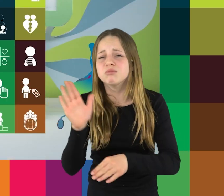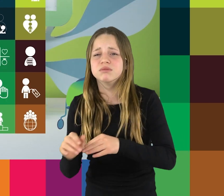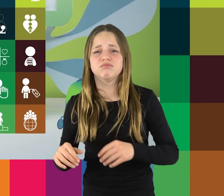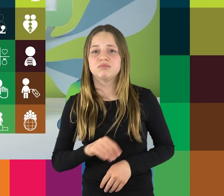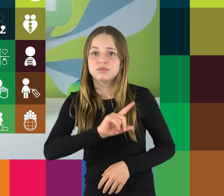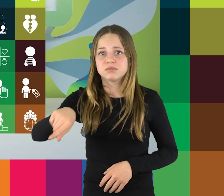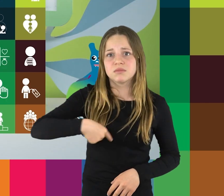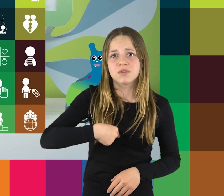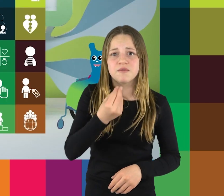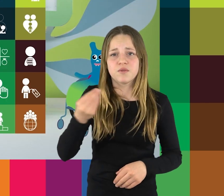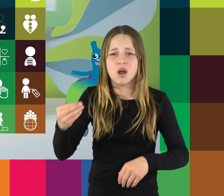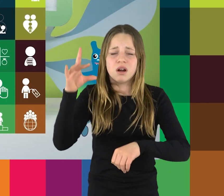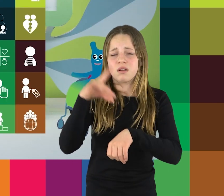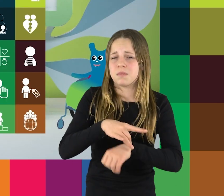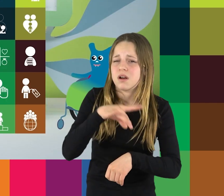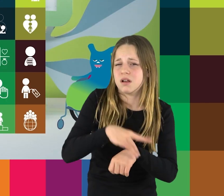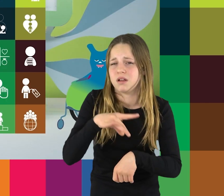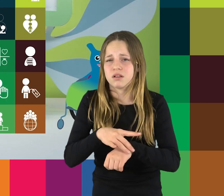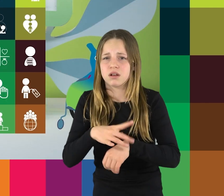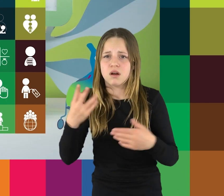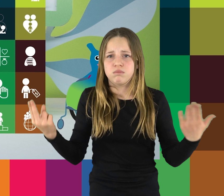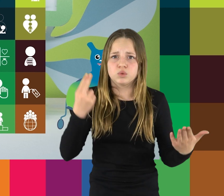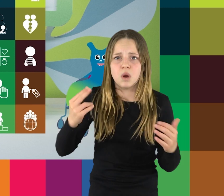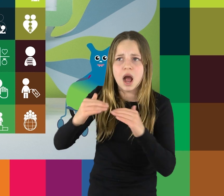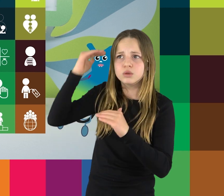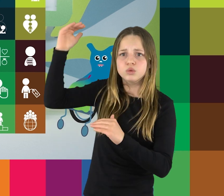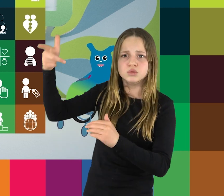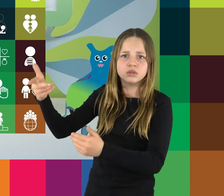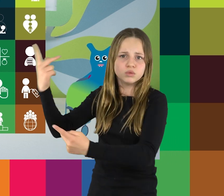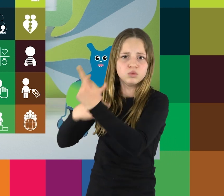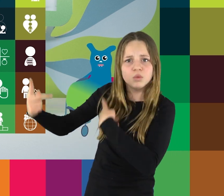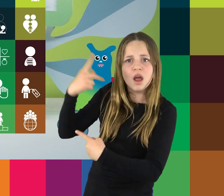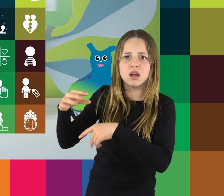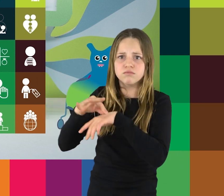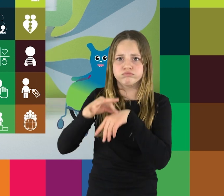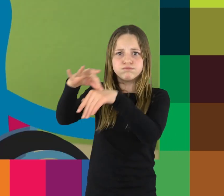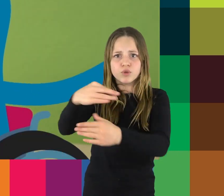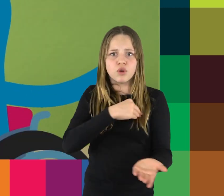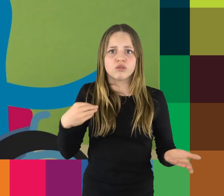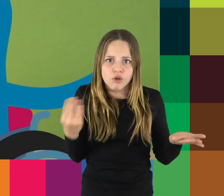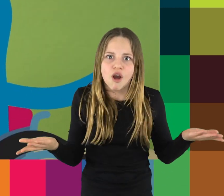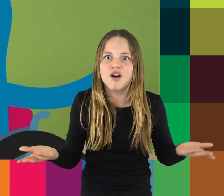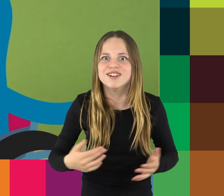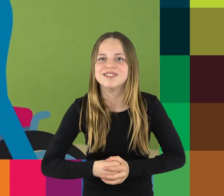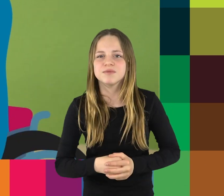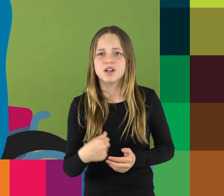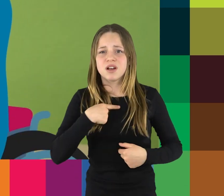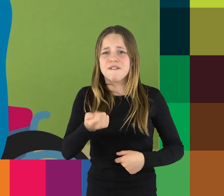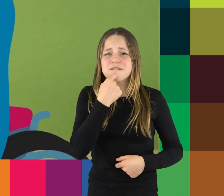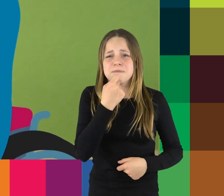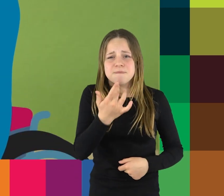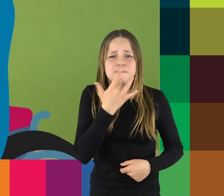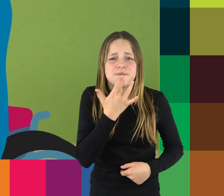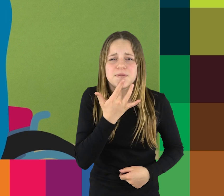Par exemple, si on est malade, on a le droit d'avoir quelqu'un qui nous soigne. Et on aura besoin des adultes pour nous emmener chez le médecin. On a le droit